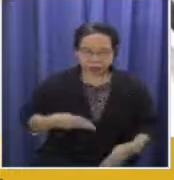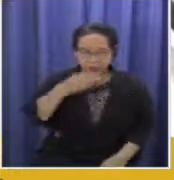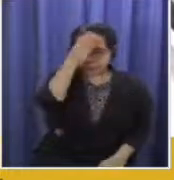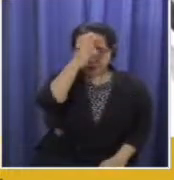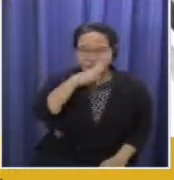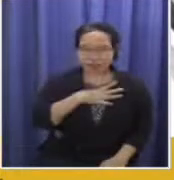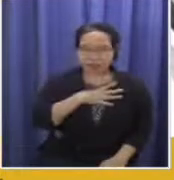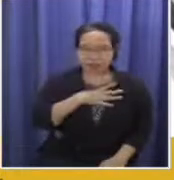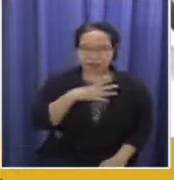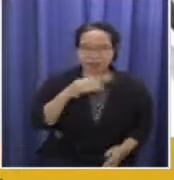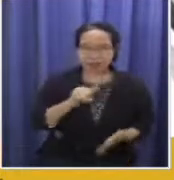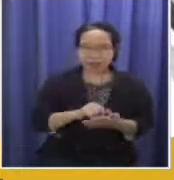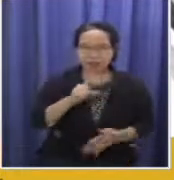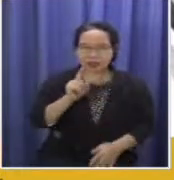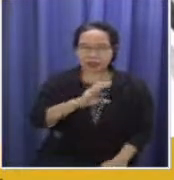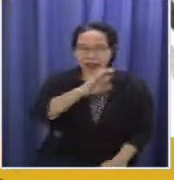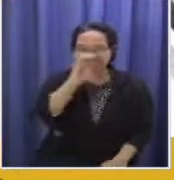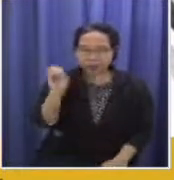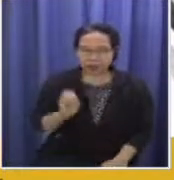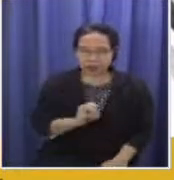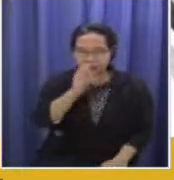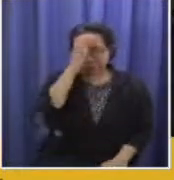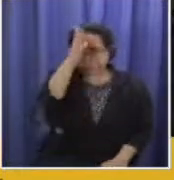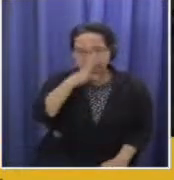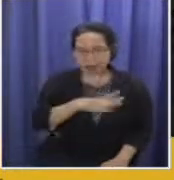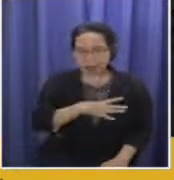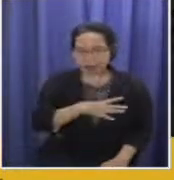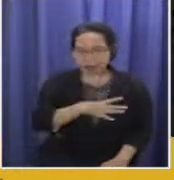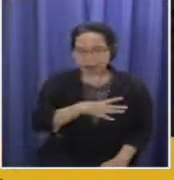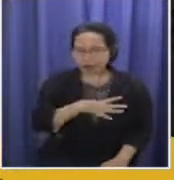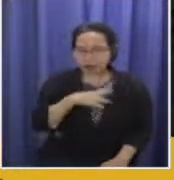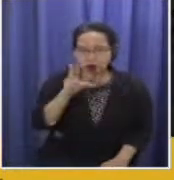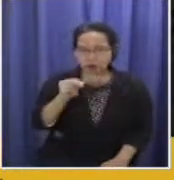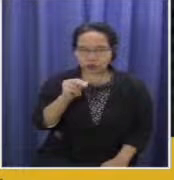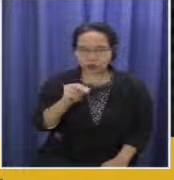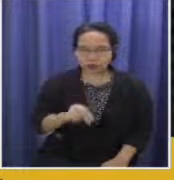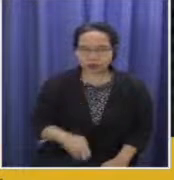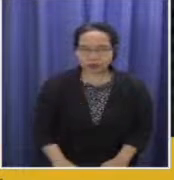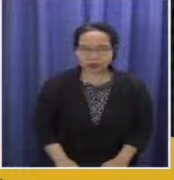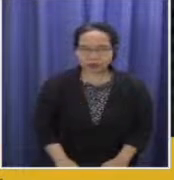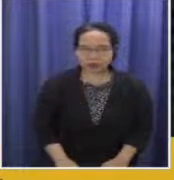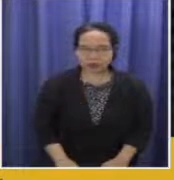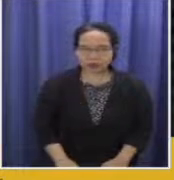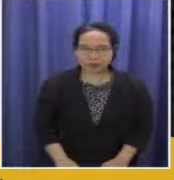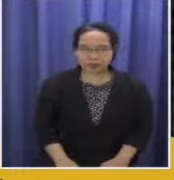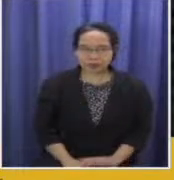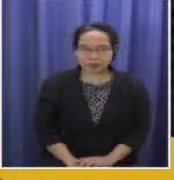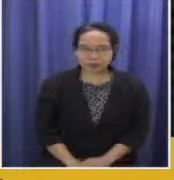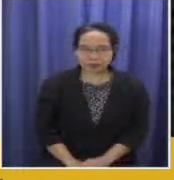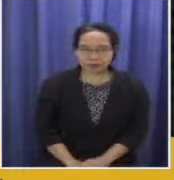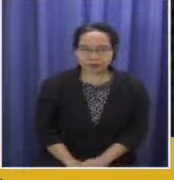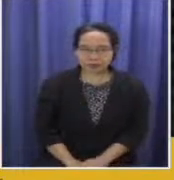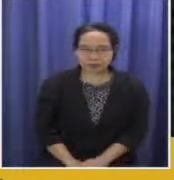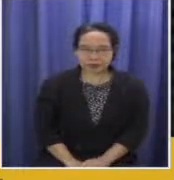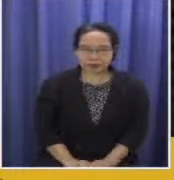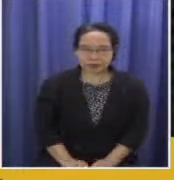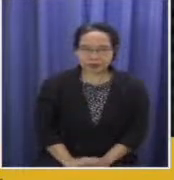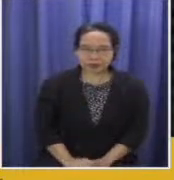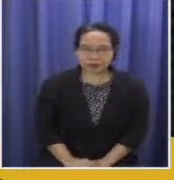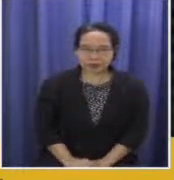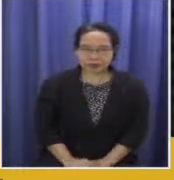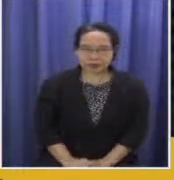man. Is that 100% man? किनभने स्वर्गदूतहरू उनीहरू जन्मिनु आवश्यक छैन. उनीहरूको